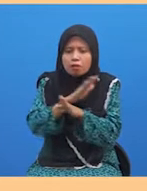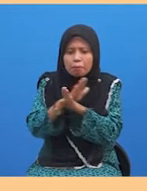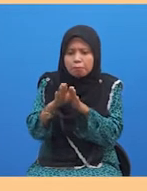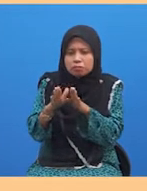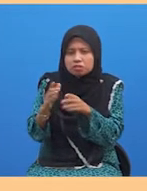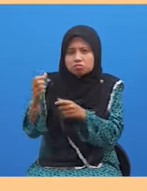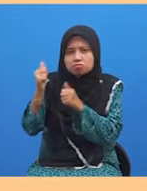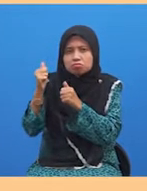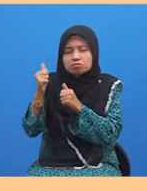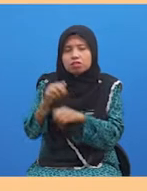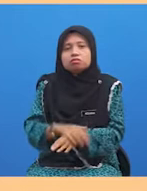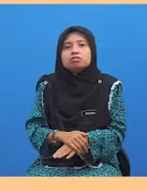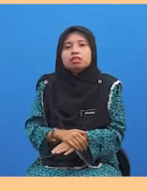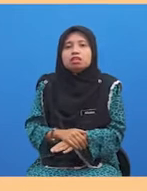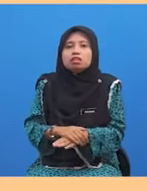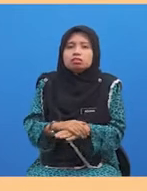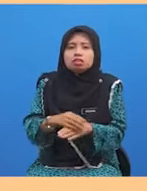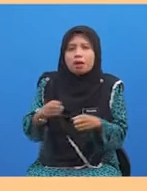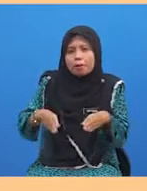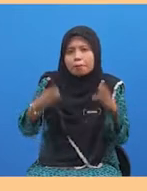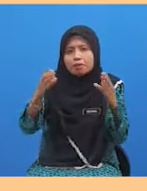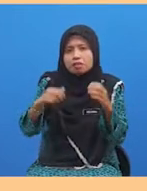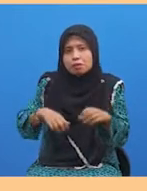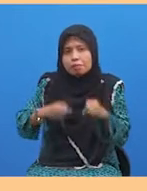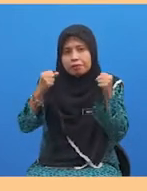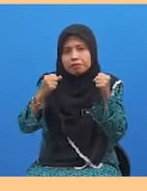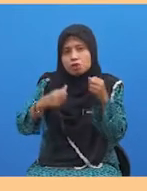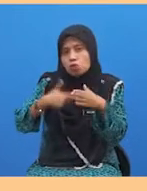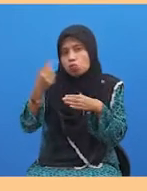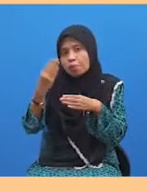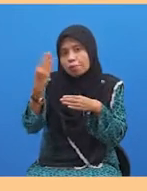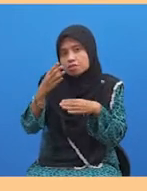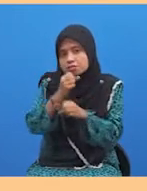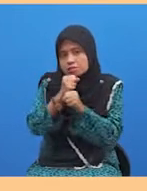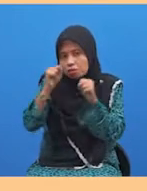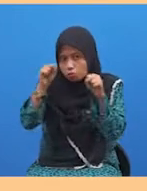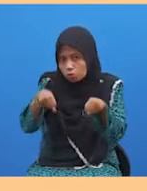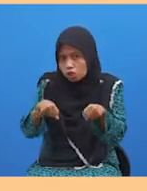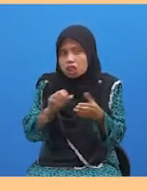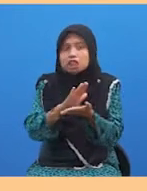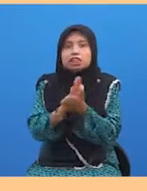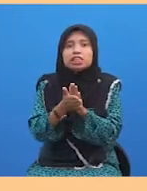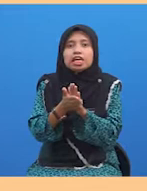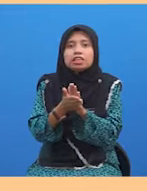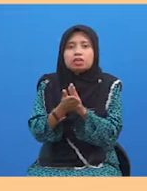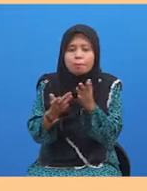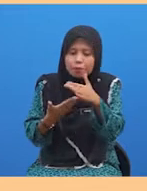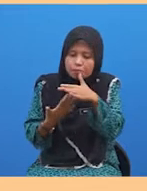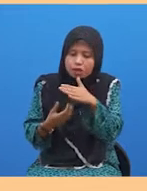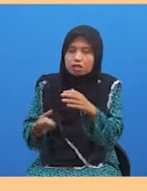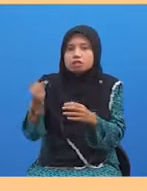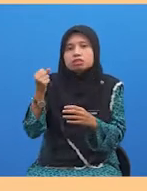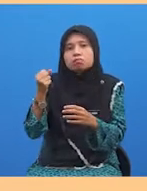adalah keberanian yang luar biasa dan mampu menjadi